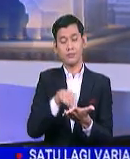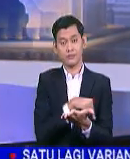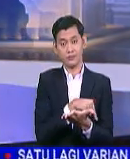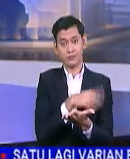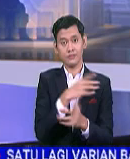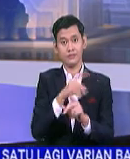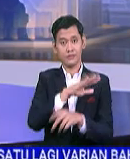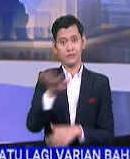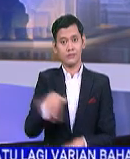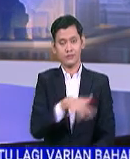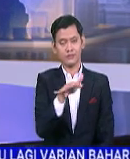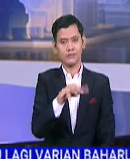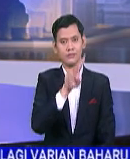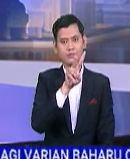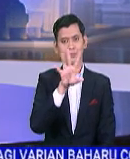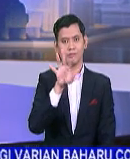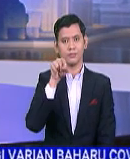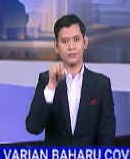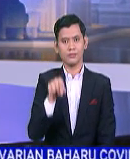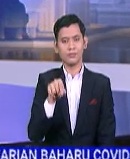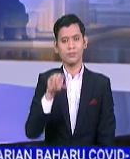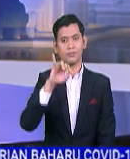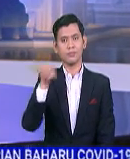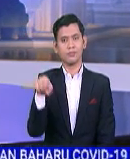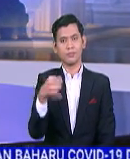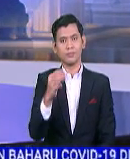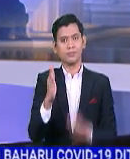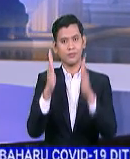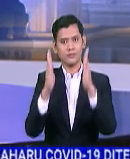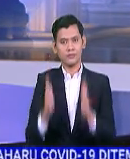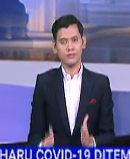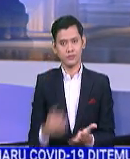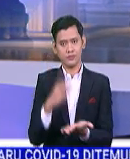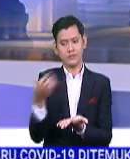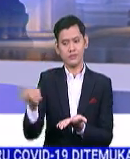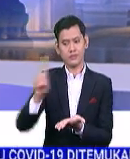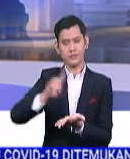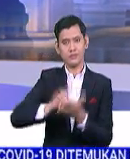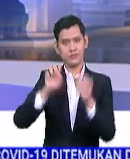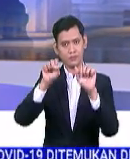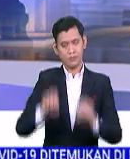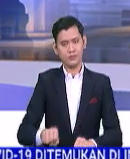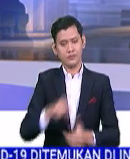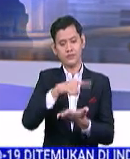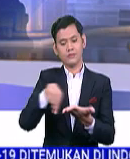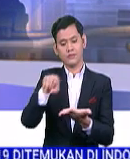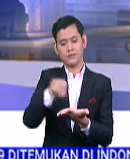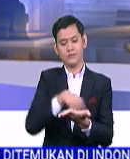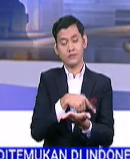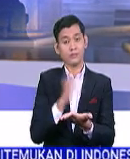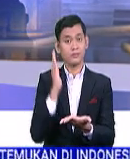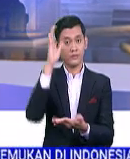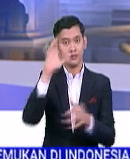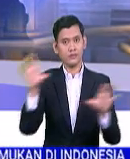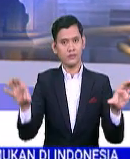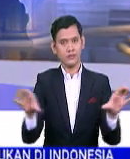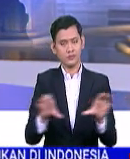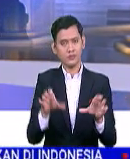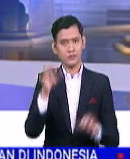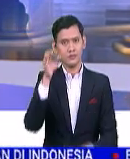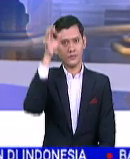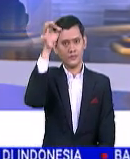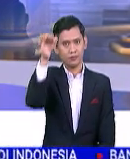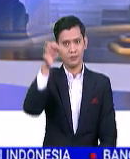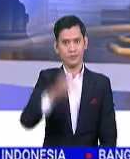keseluruhan 2.59 juta pengundi berdaftar layak mengundi pada pilihan raya berkenaan yang akan diadakan tidak